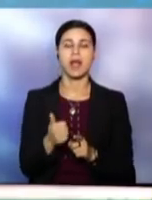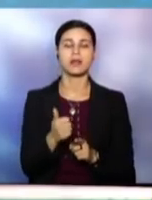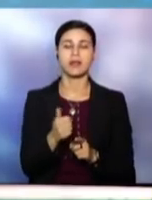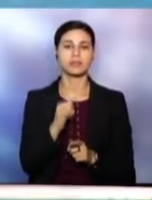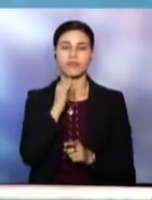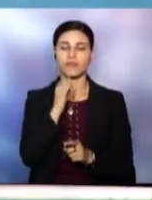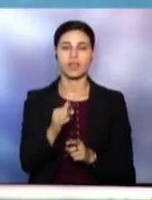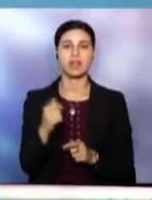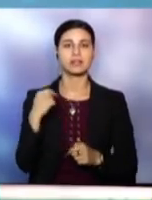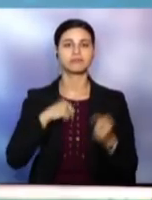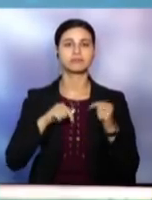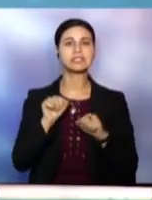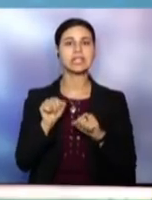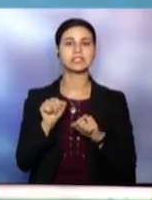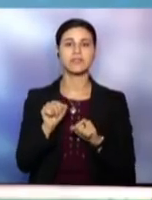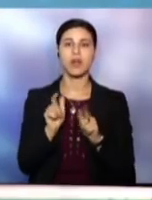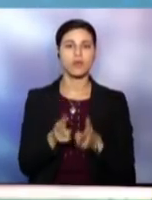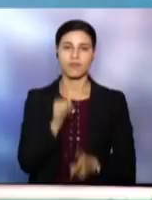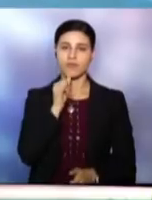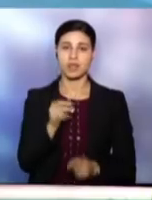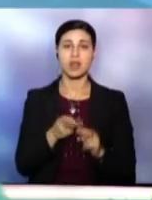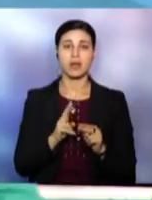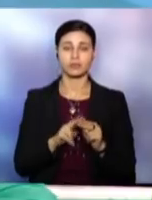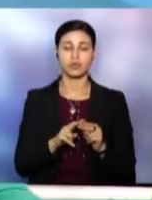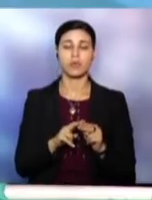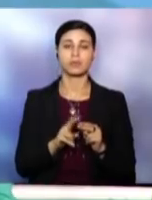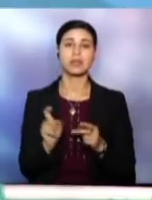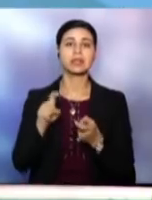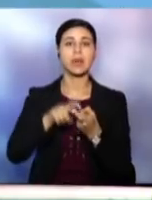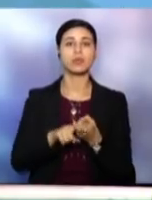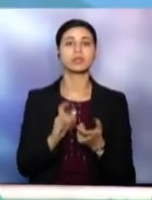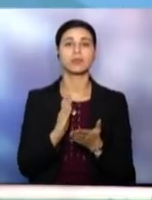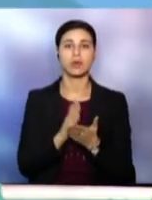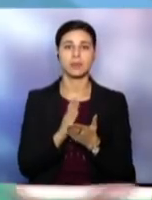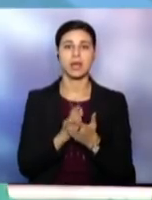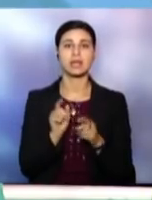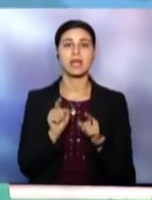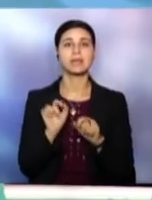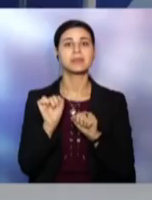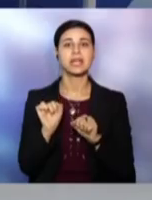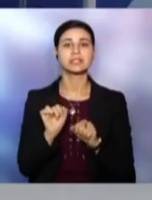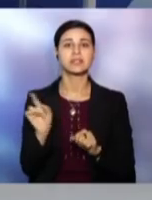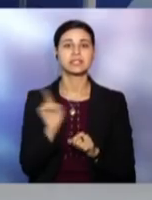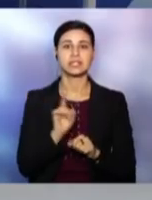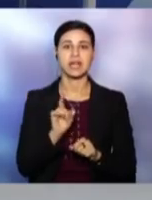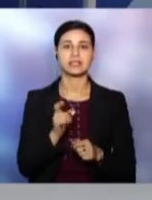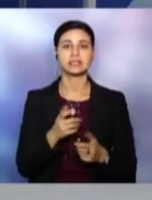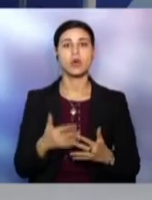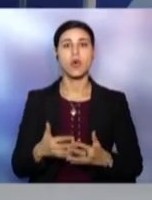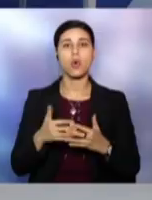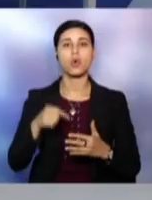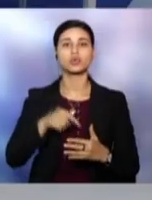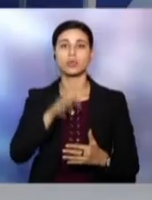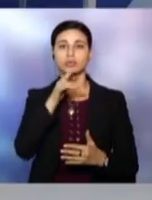გამოიმუშავონ თავისი დამცველობითი ნივთიერებები, ამიტომ პრაქტიკულად დამოკიდებულები არიან იმ დაცვაზე, რაც წამოიღეს ორსულობის